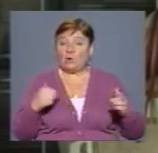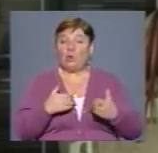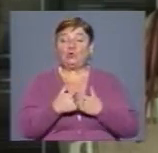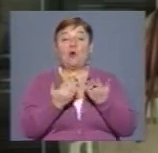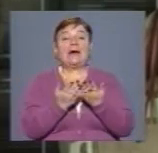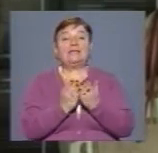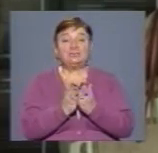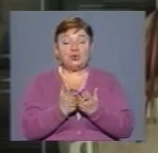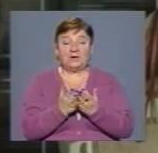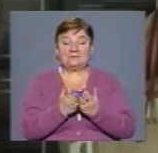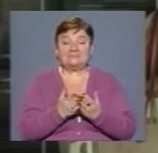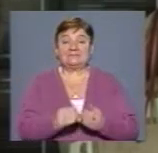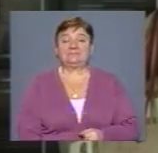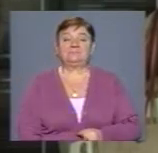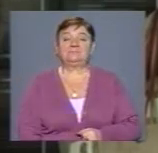книжок.